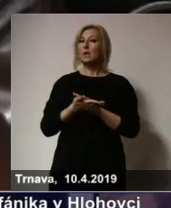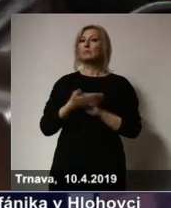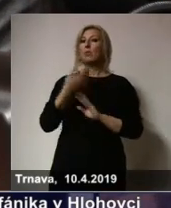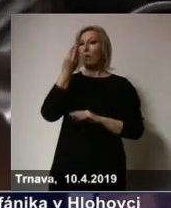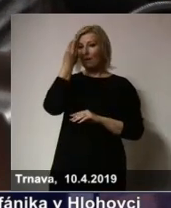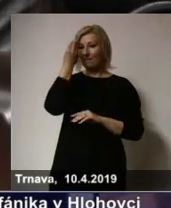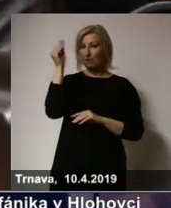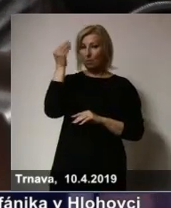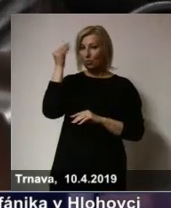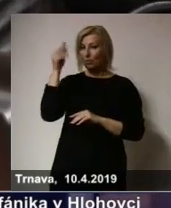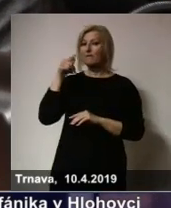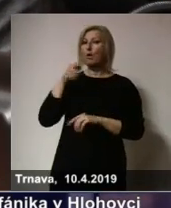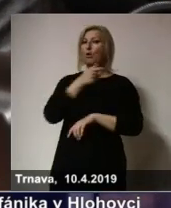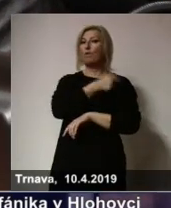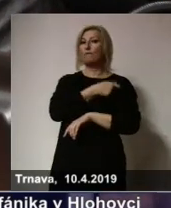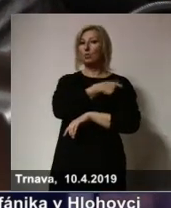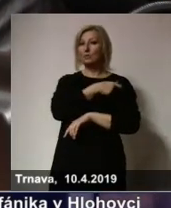do funkcií